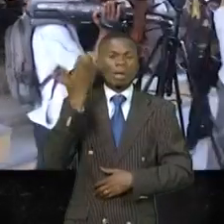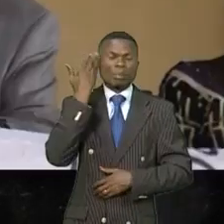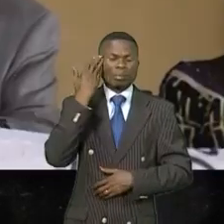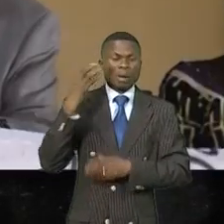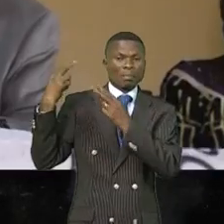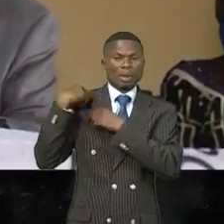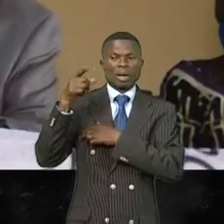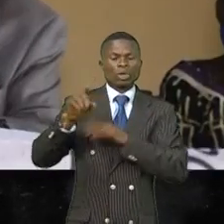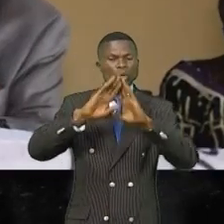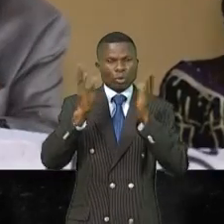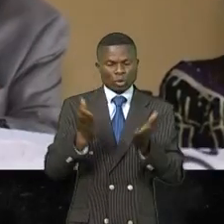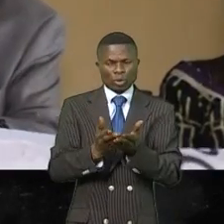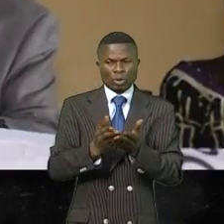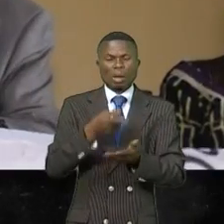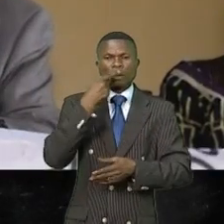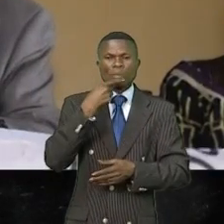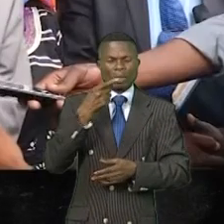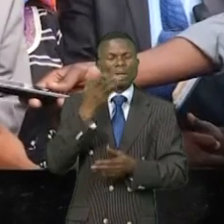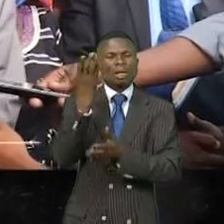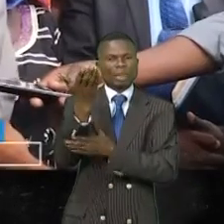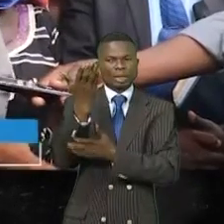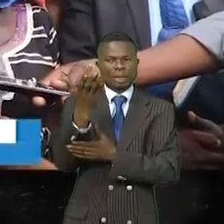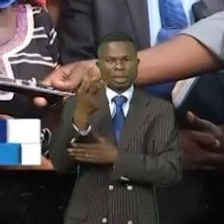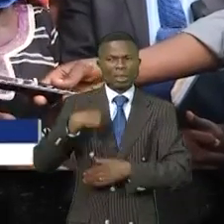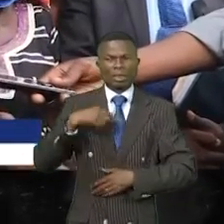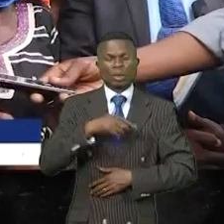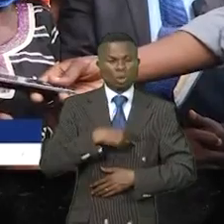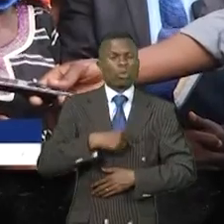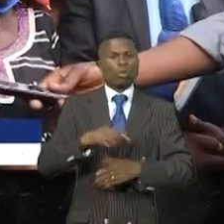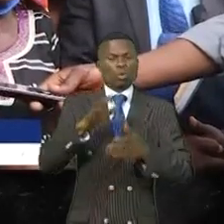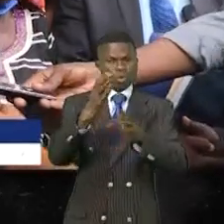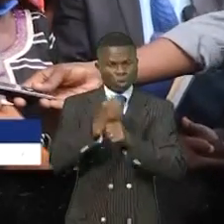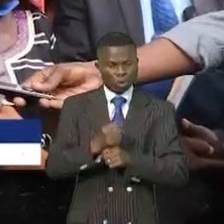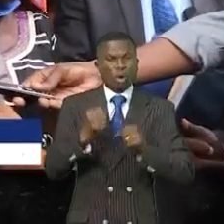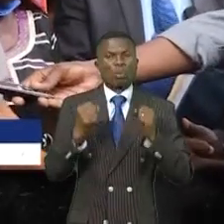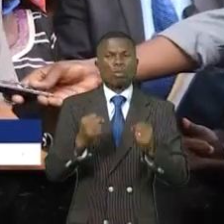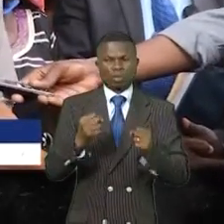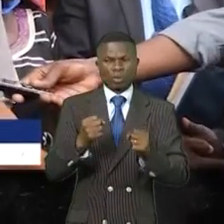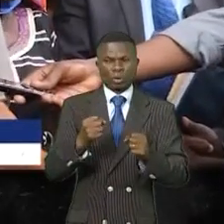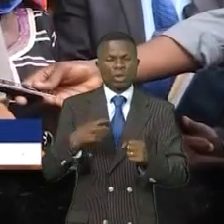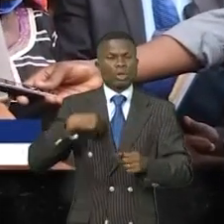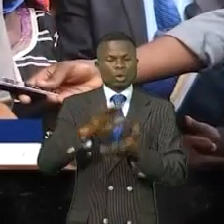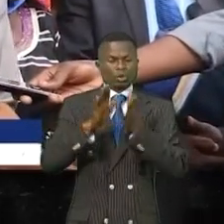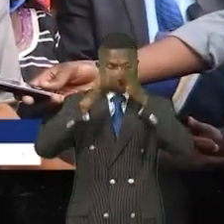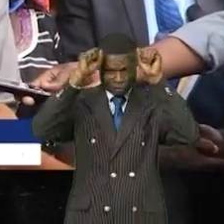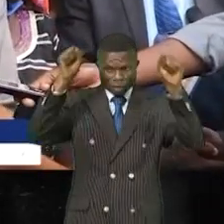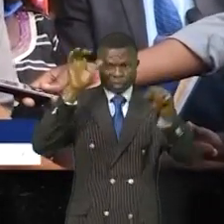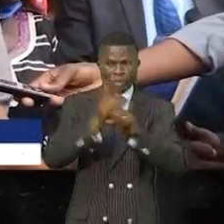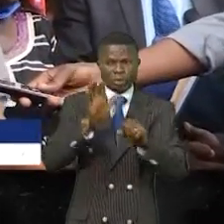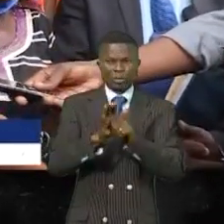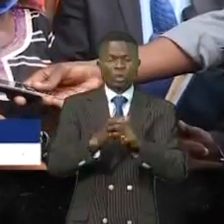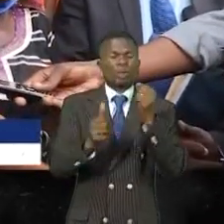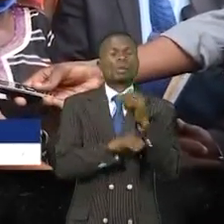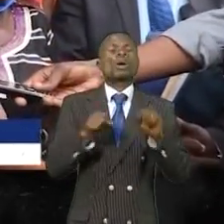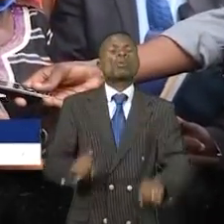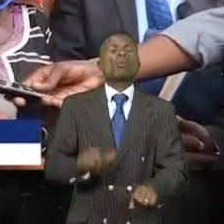Sanga, tous formulent un plaidoyer. Nous sommes au pouvoir pour des IDPS. Nous avons connu des morts, on a résisté.